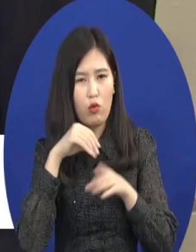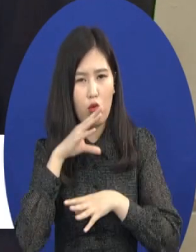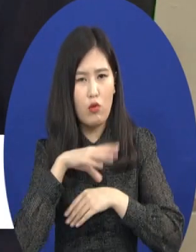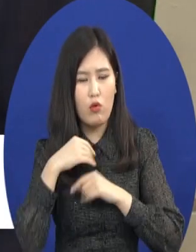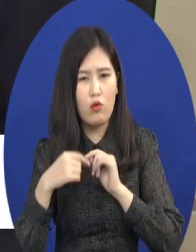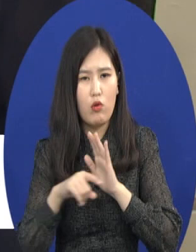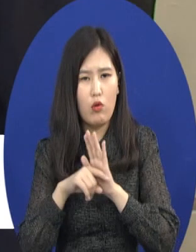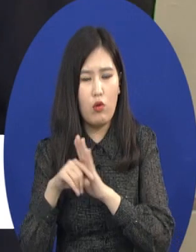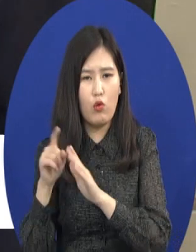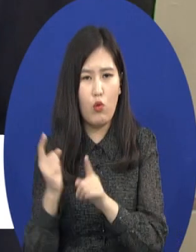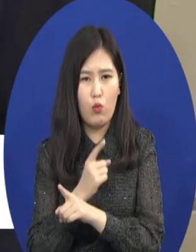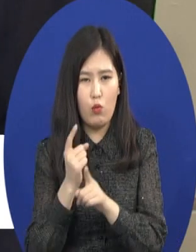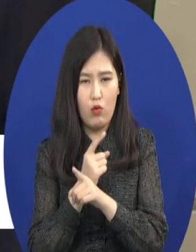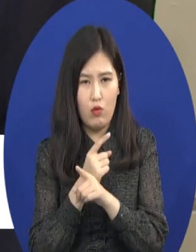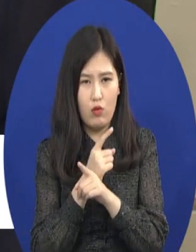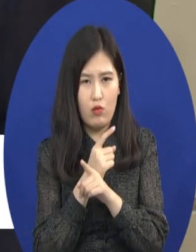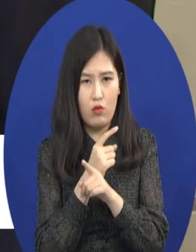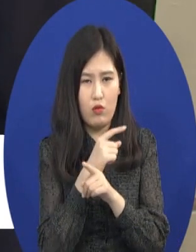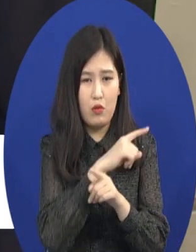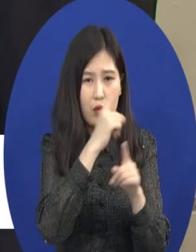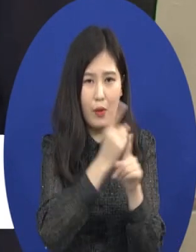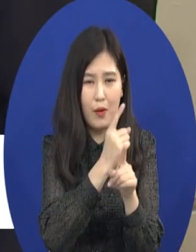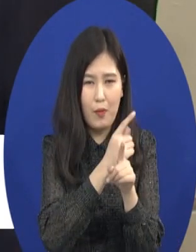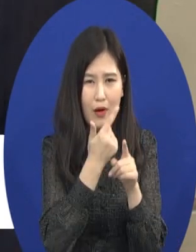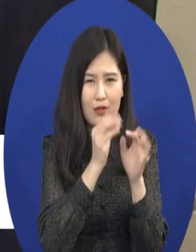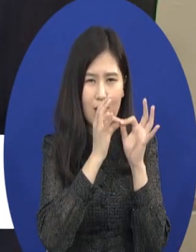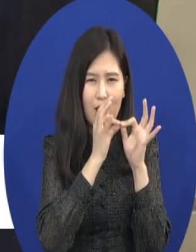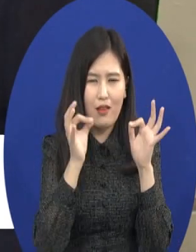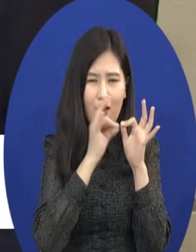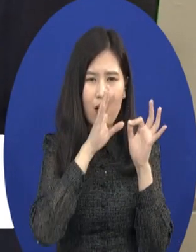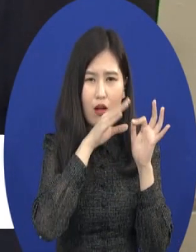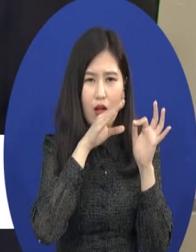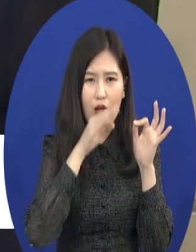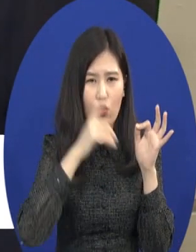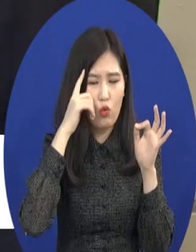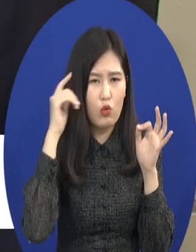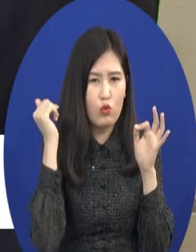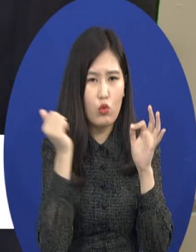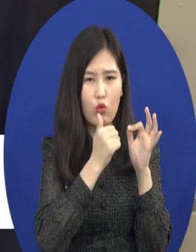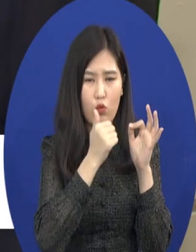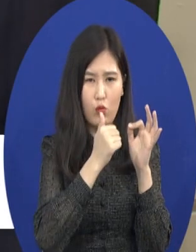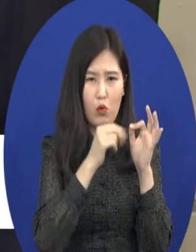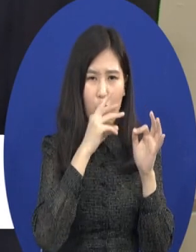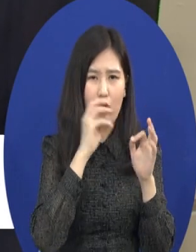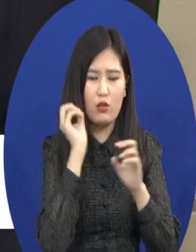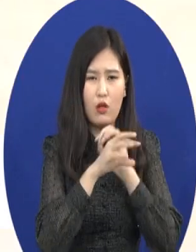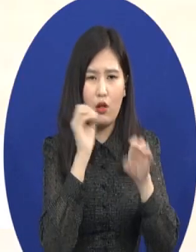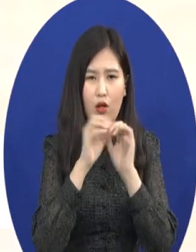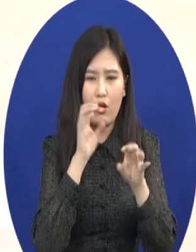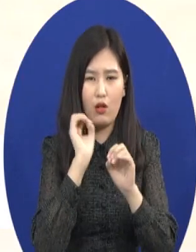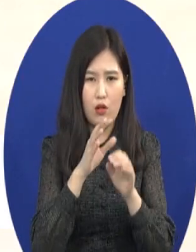чанартай, гэмт хэргийн хитрхи детальчилж өгүүлсэн энэ мэд нэвтрүүлэг контентууд өдөр бүр ямар ч шүүлт үүргүйгээр постлогдсоор